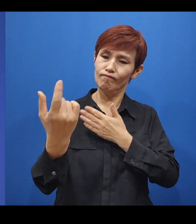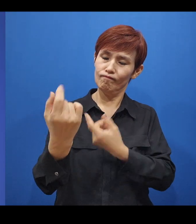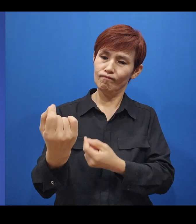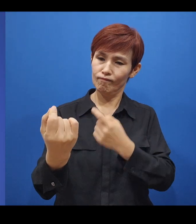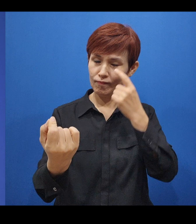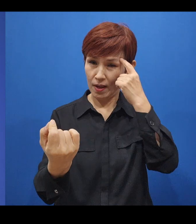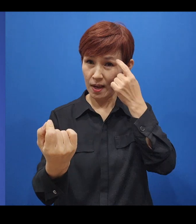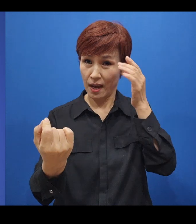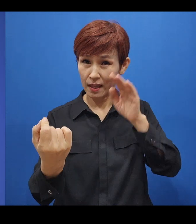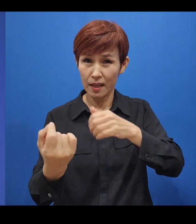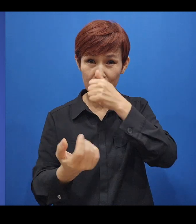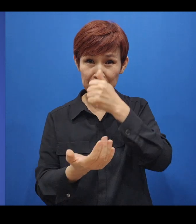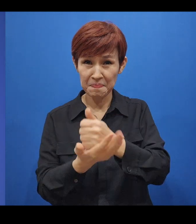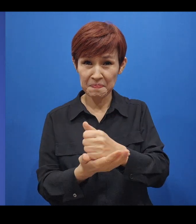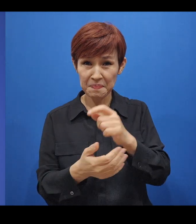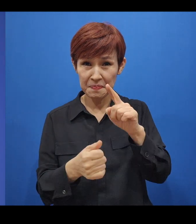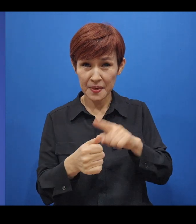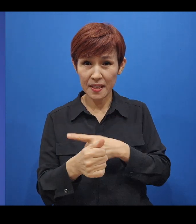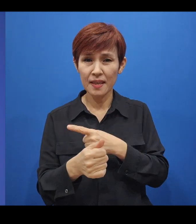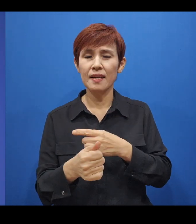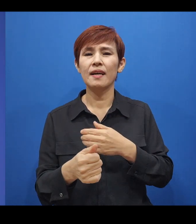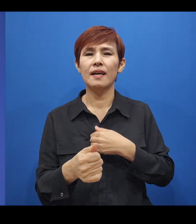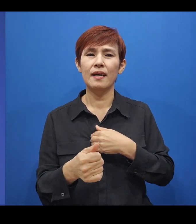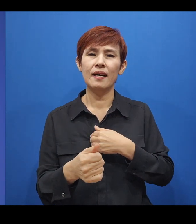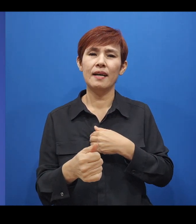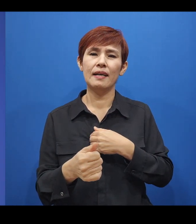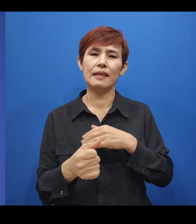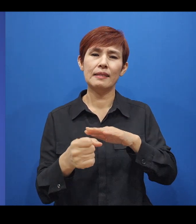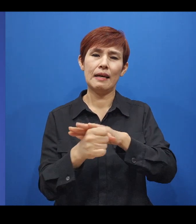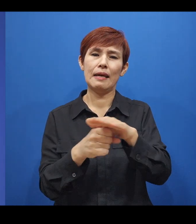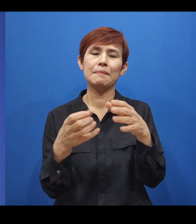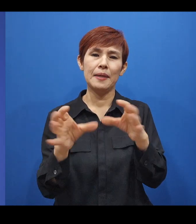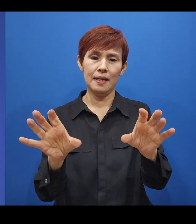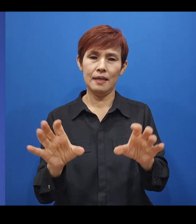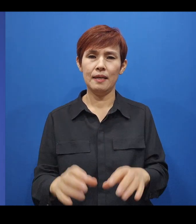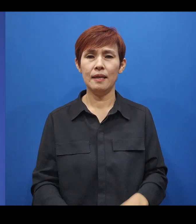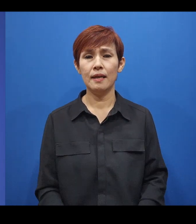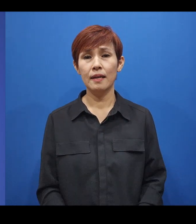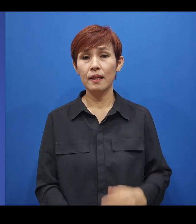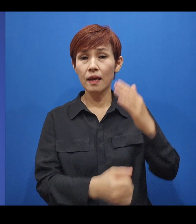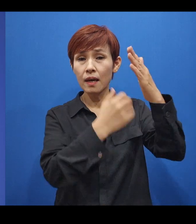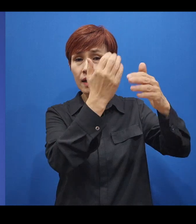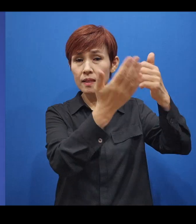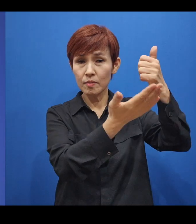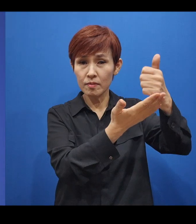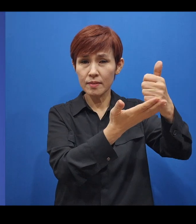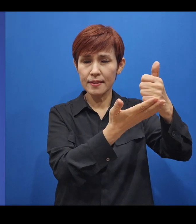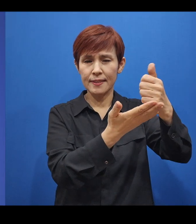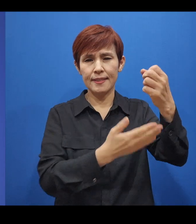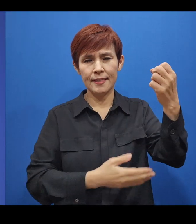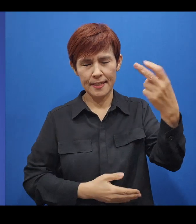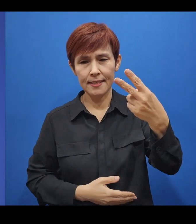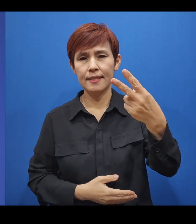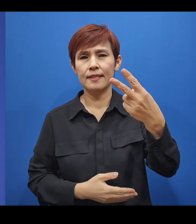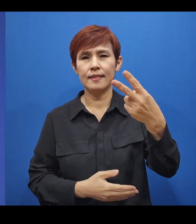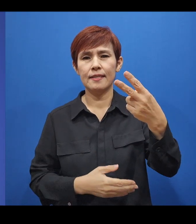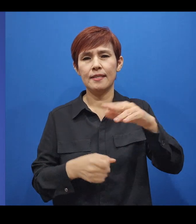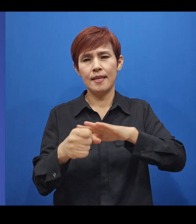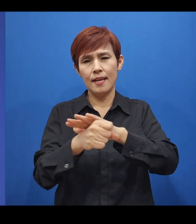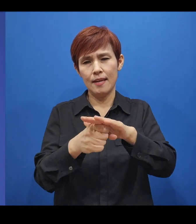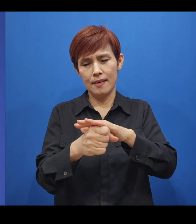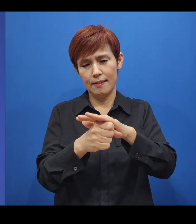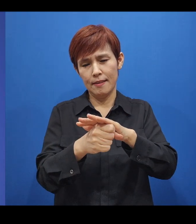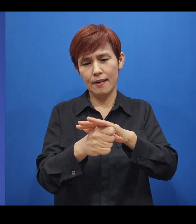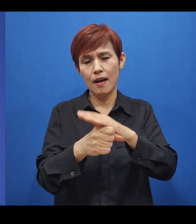육신이 들어와서 이게 다 깨졌거든요. 근데 하나님은 극복하고 싶으세요. 다시 에덴으로 돌려놓고